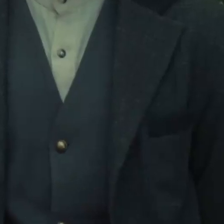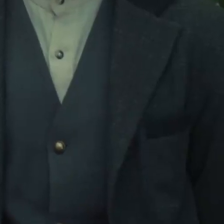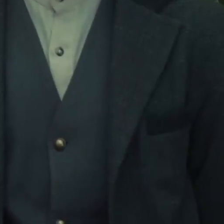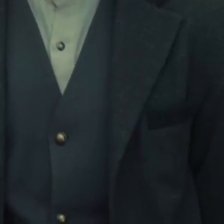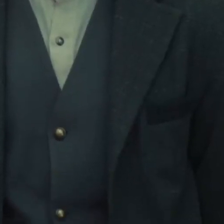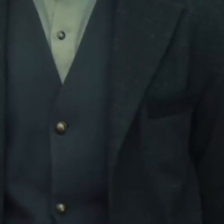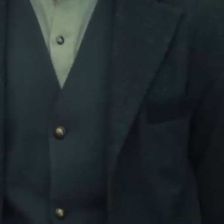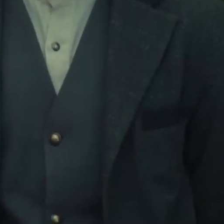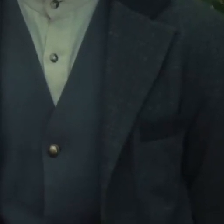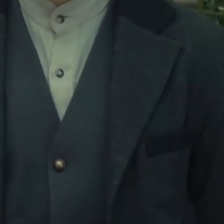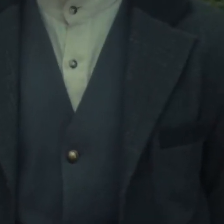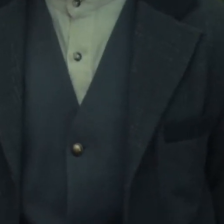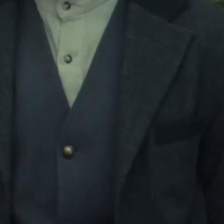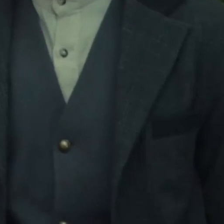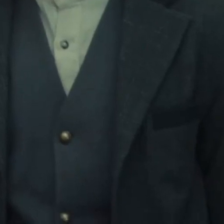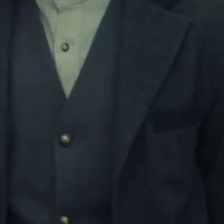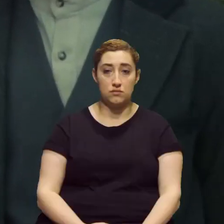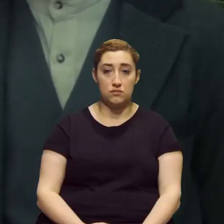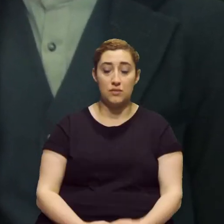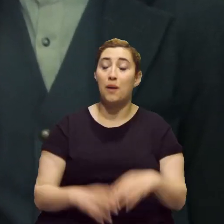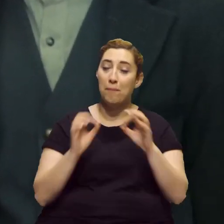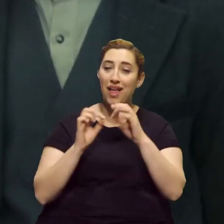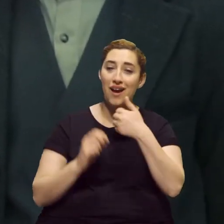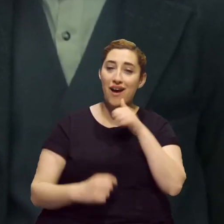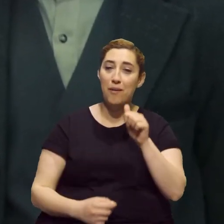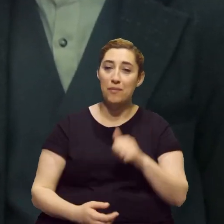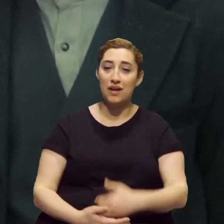Ahmet ve Bekri dışarıda. Bekri abi.